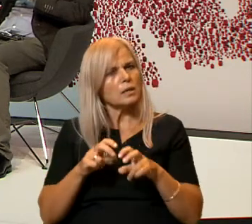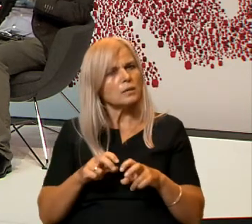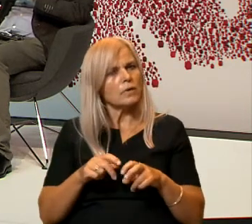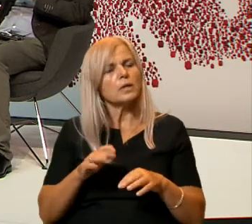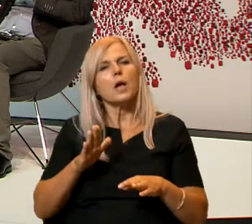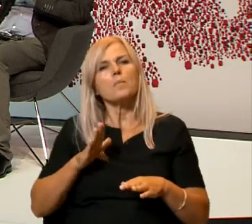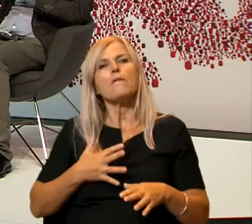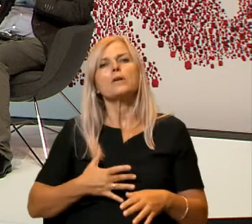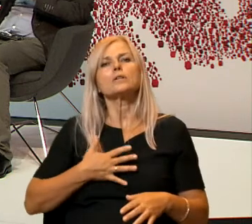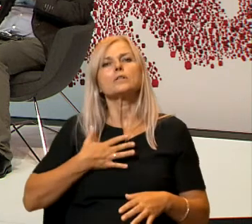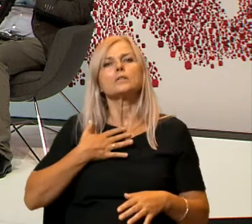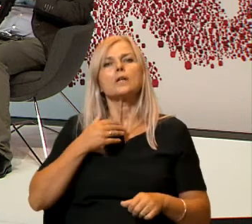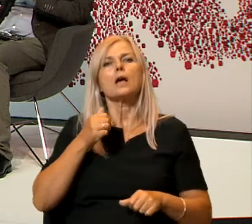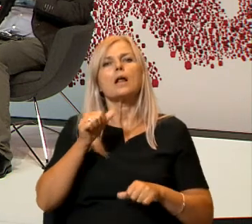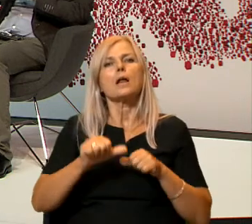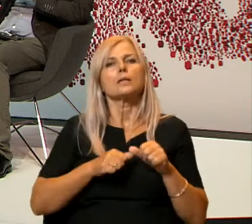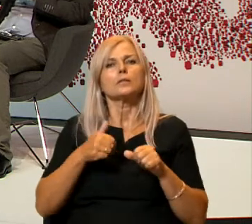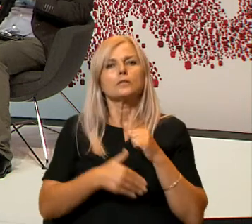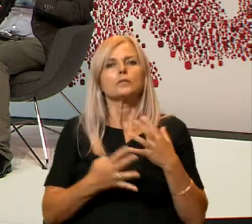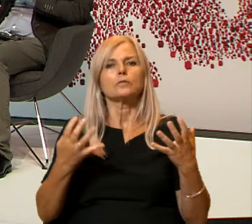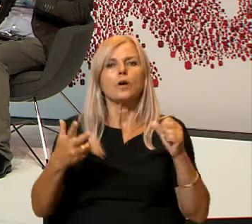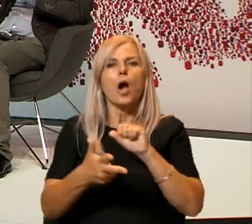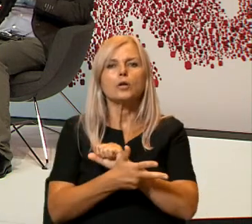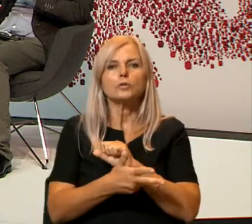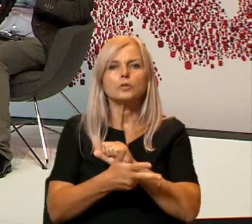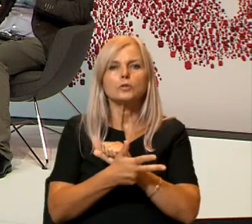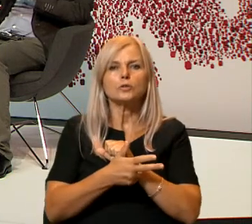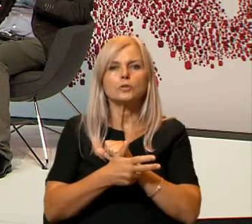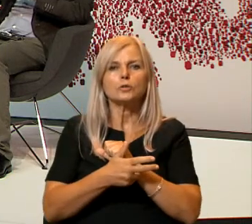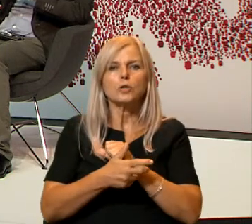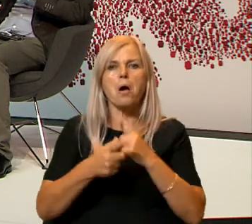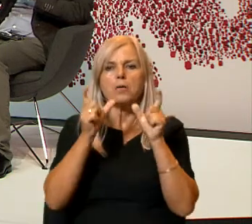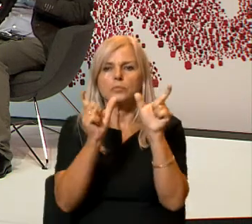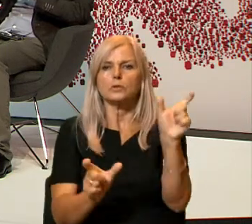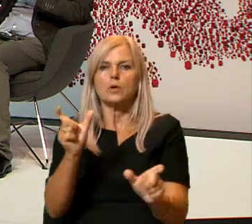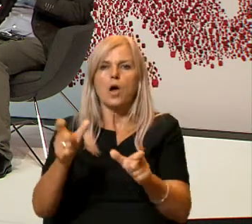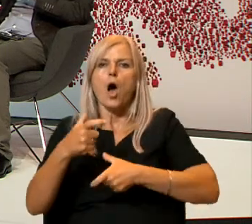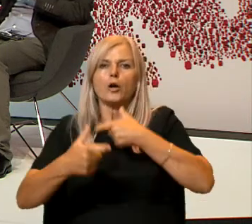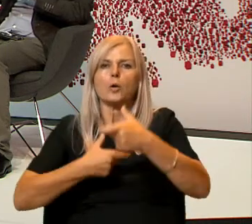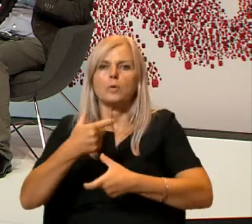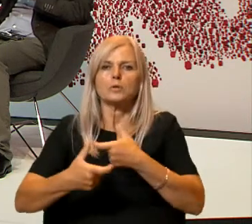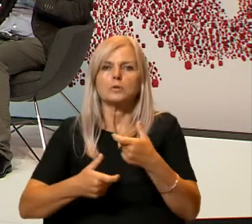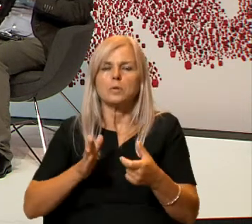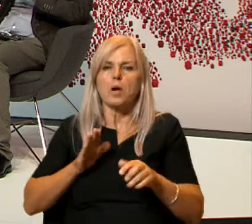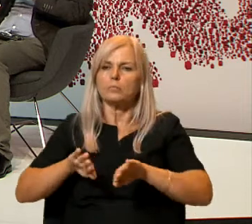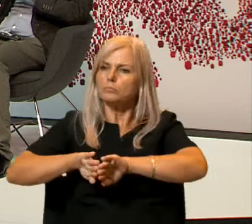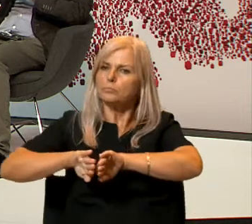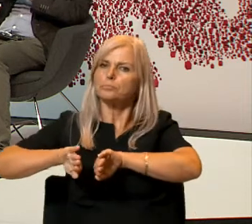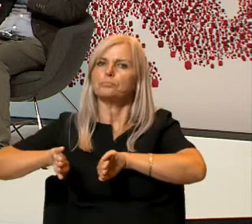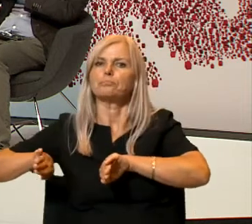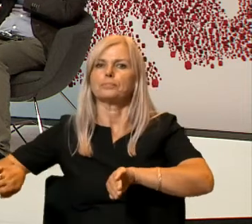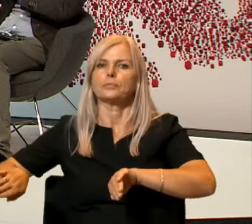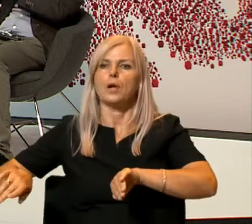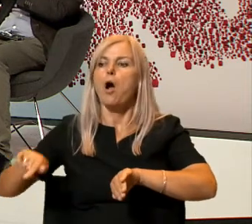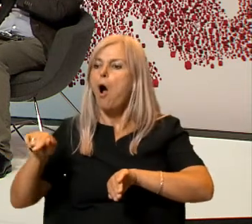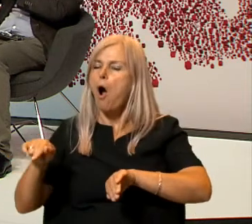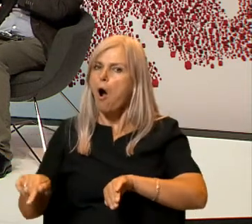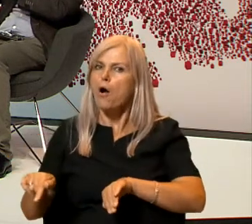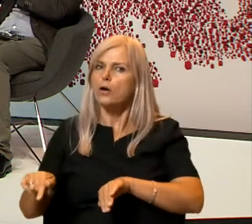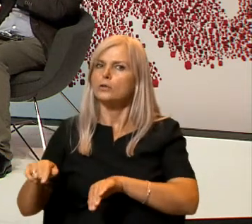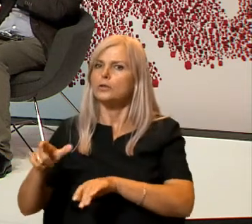latach 80. robotnicy byli wyalienowani, że wykonywali pracę, ale nie czuli,